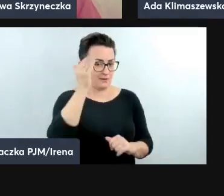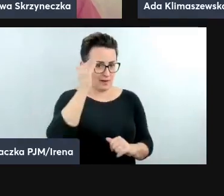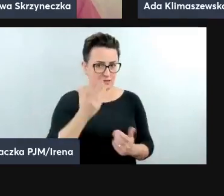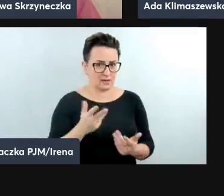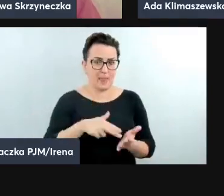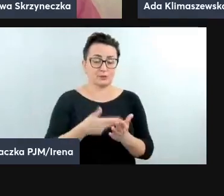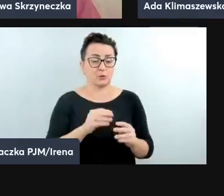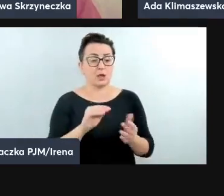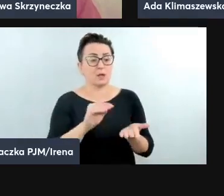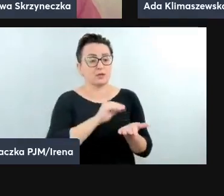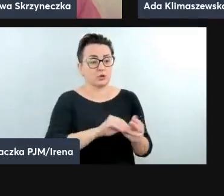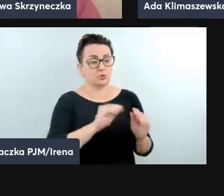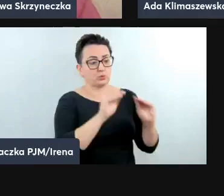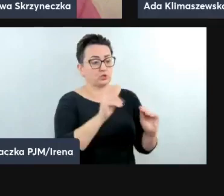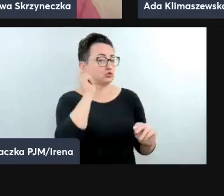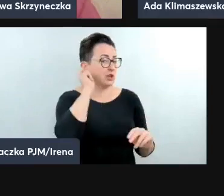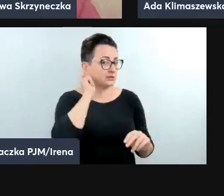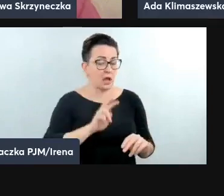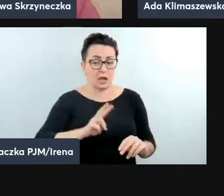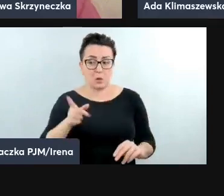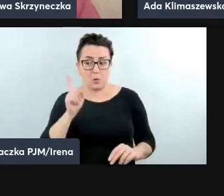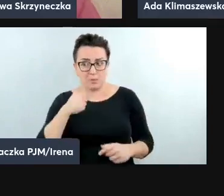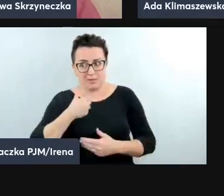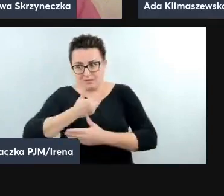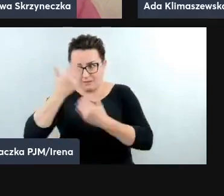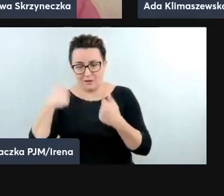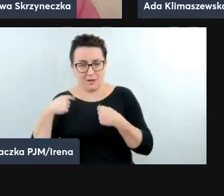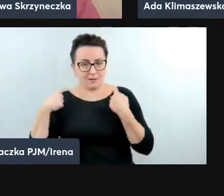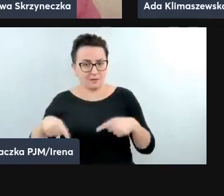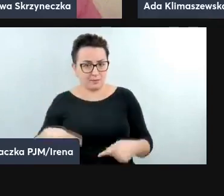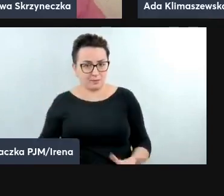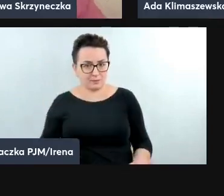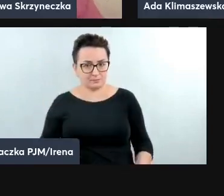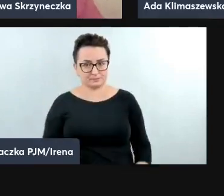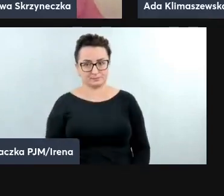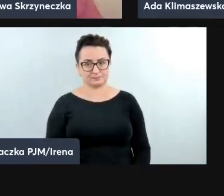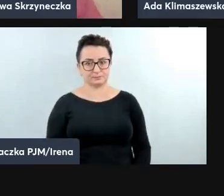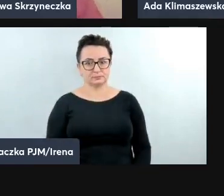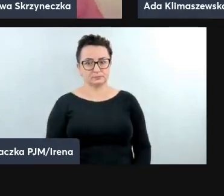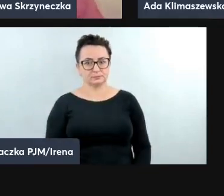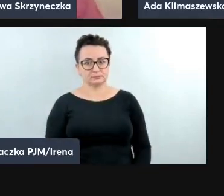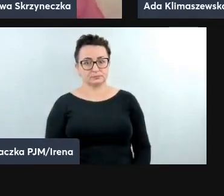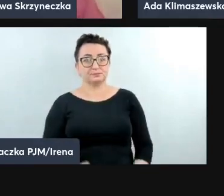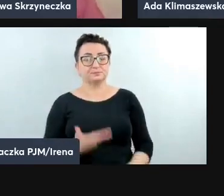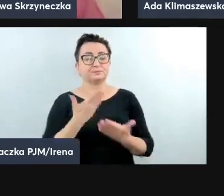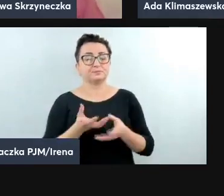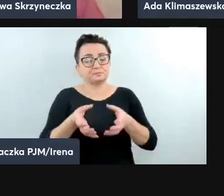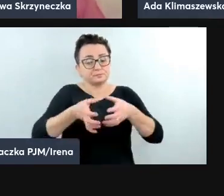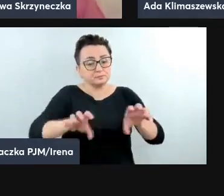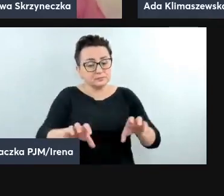było u chłopaków, bo mnie tam właśnie nie było, nie wiem co mnie ominęło. Więc te podzielone zajęcia, okej, ale żeby nadal dzieciaki